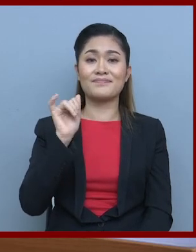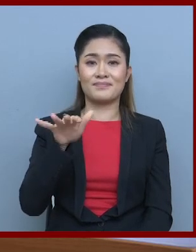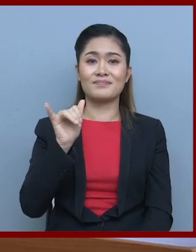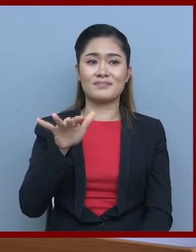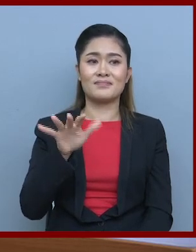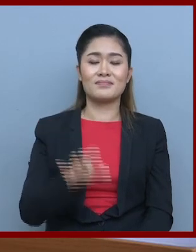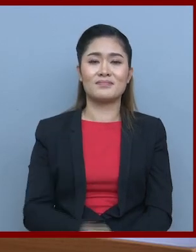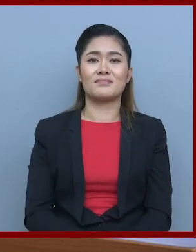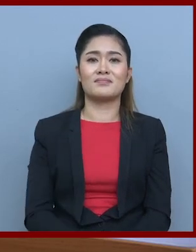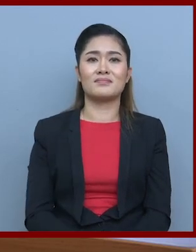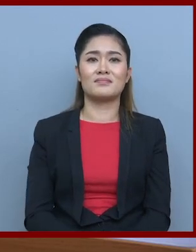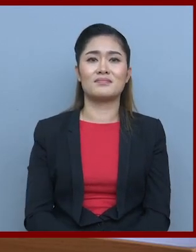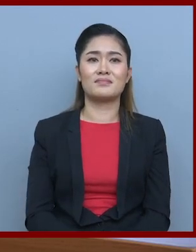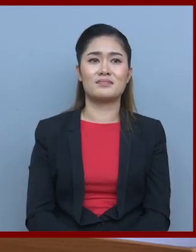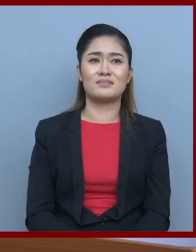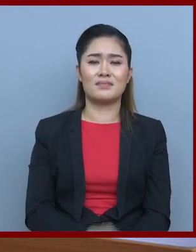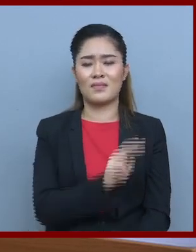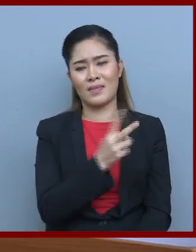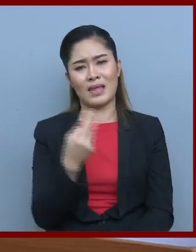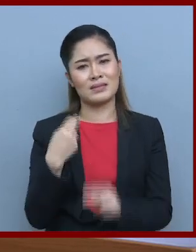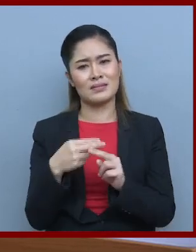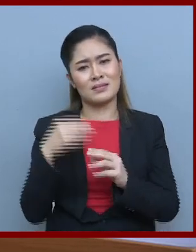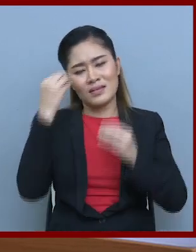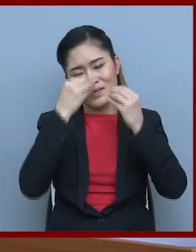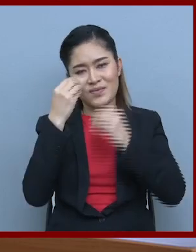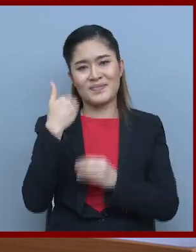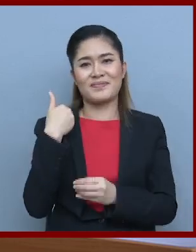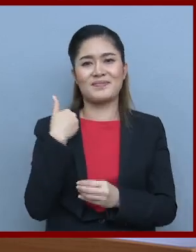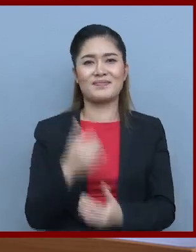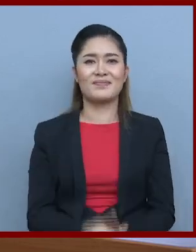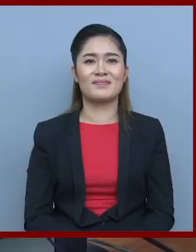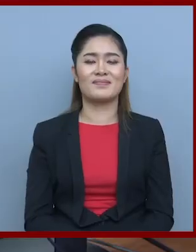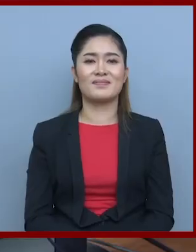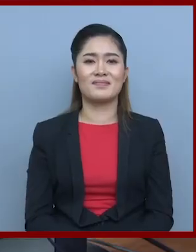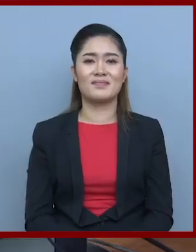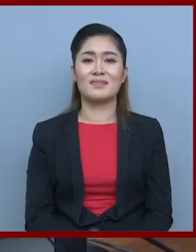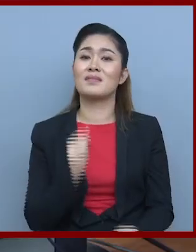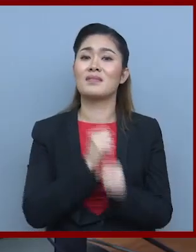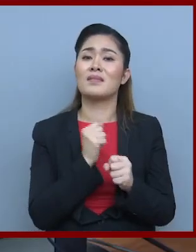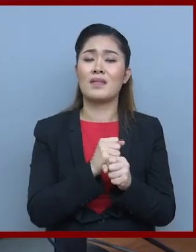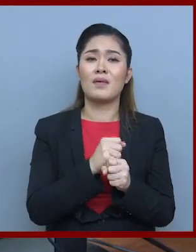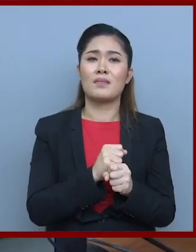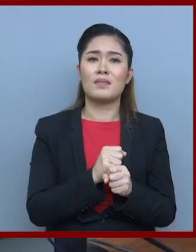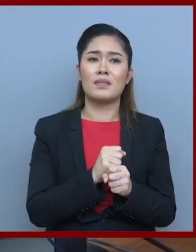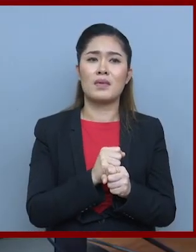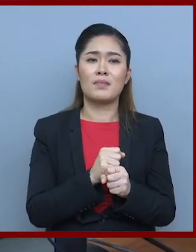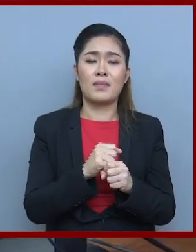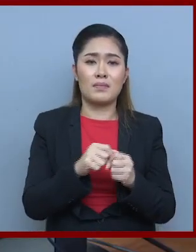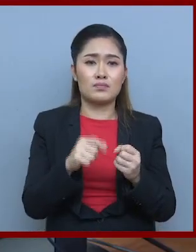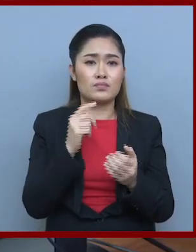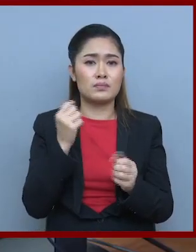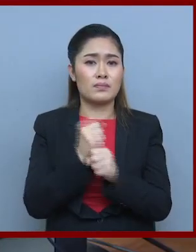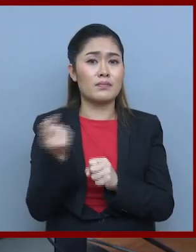มครับไม่ตรงนะเดี๋ยวต้องมานั่งแปลงชื่อกันอุตลุดเลยที่จะทำให้ไม่หลุดจากพา